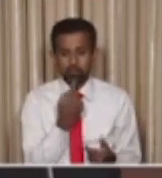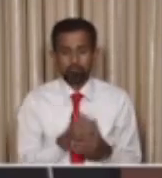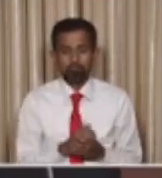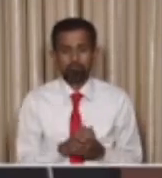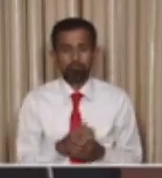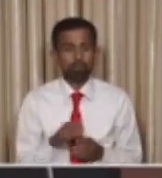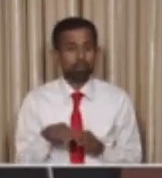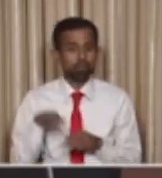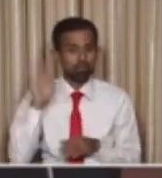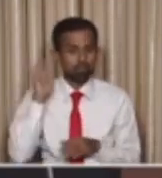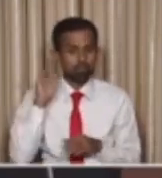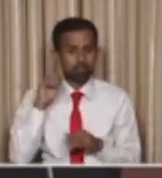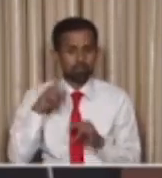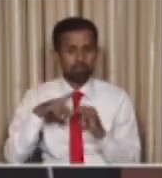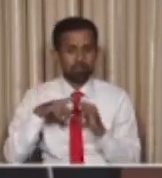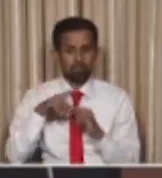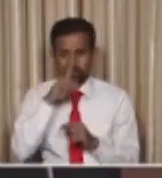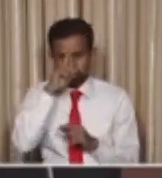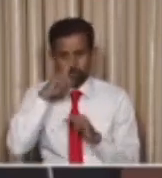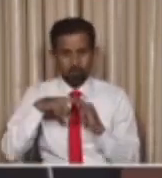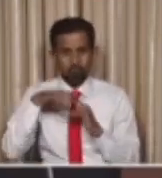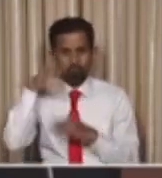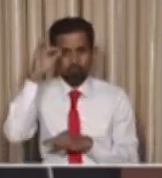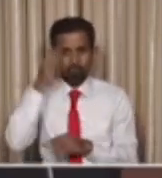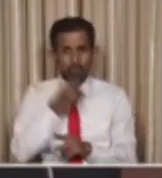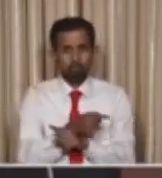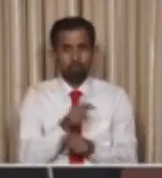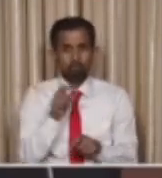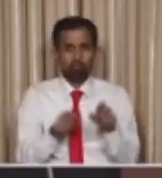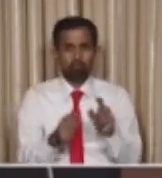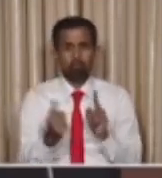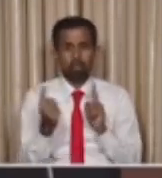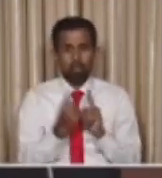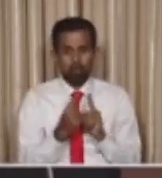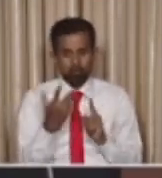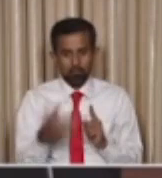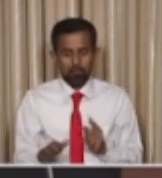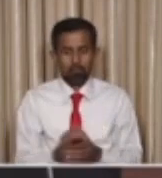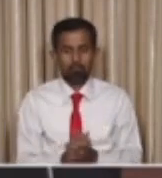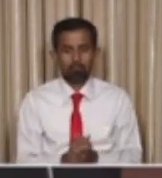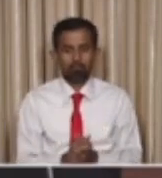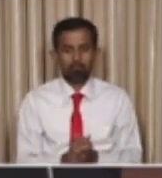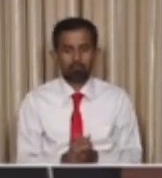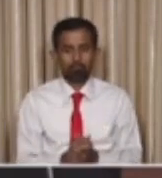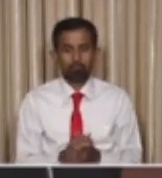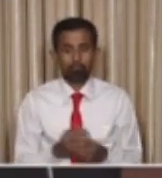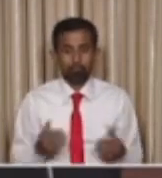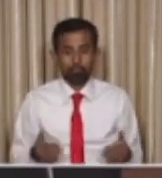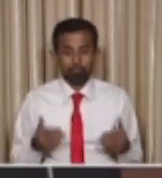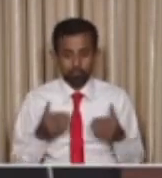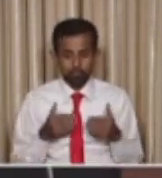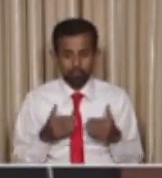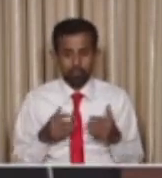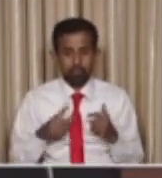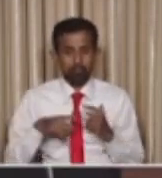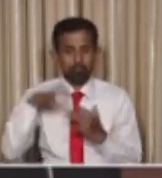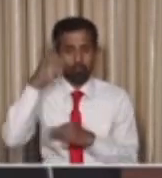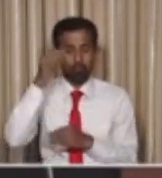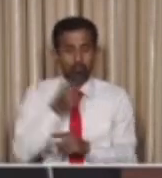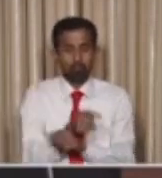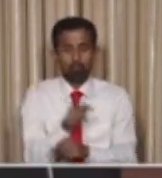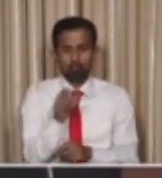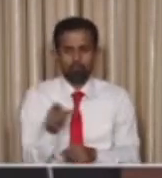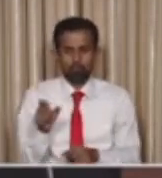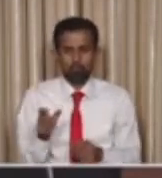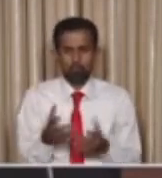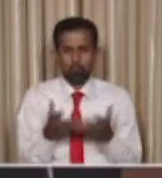ගිය සතියේ විශ්වවිද්‍යාල ආචාර්යවරු අපි ඇවිල්ලා හම් වුණා. දැන් විශ්වවිද්‍යාල ආචාර්යවරු බොහොම